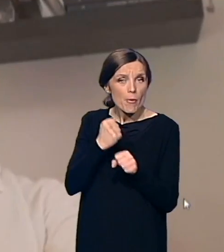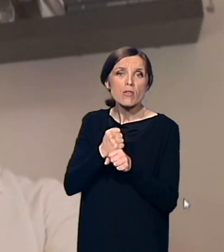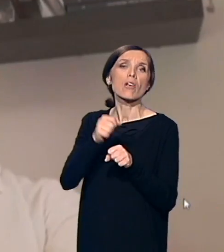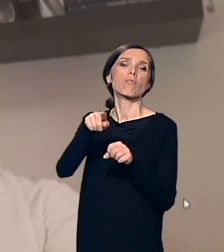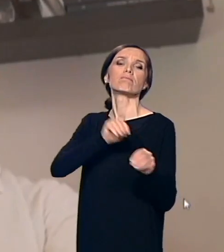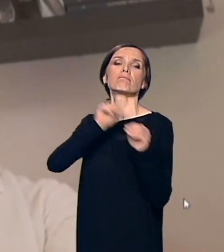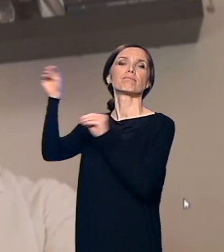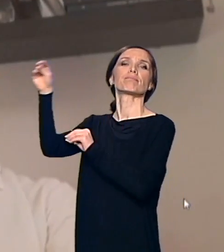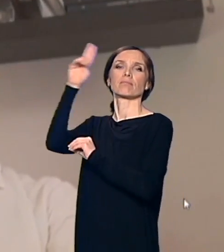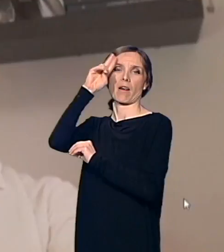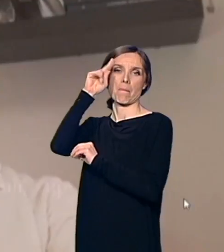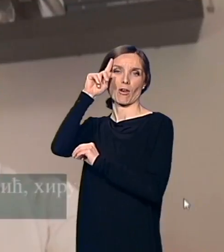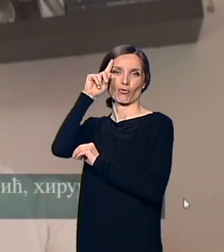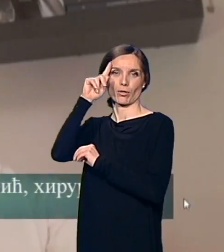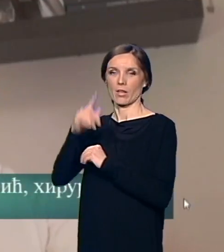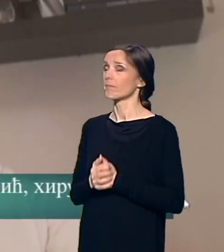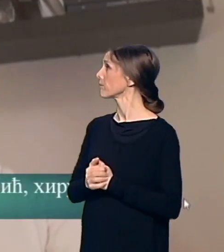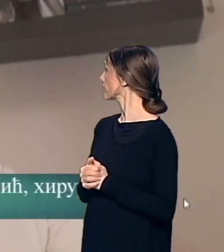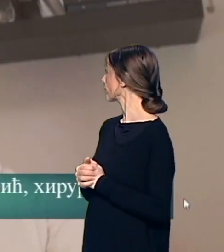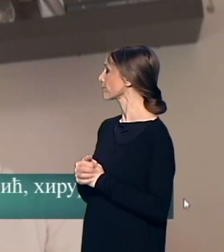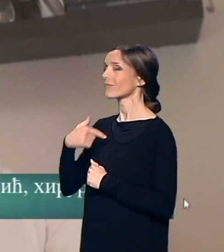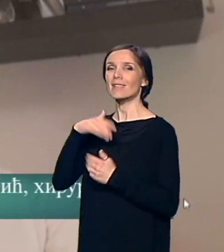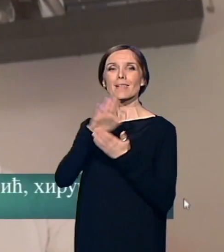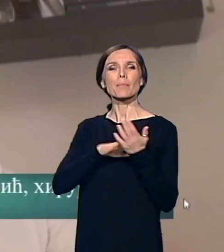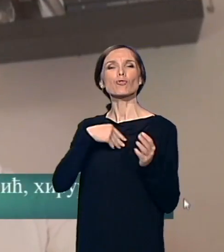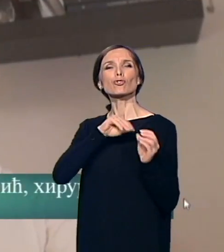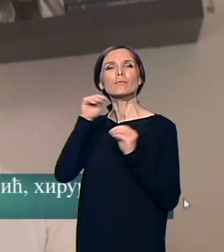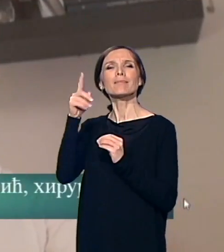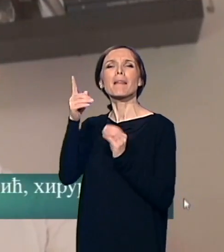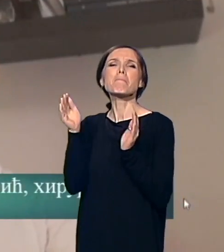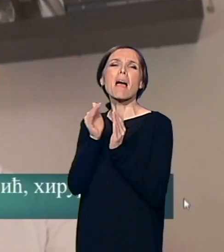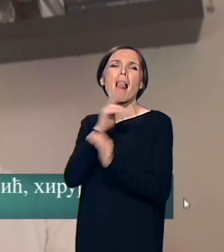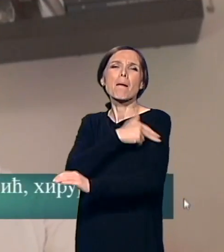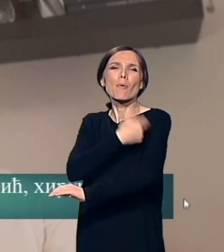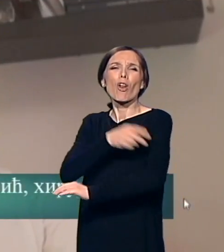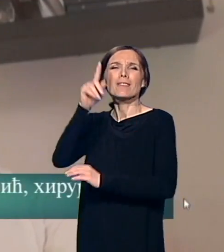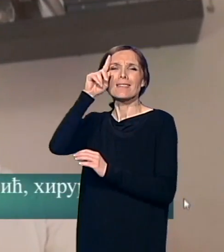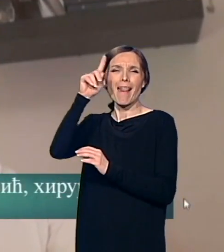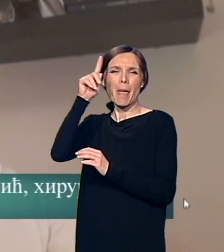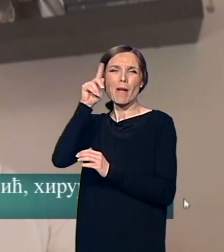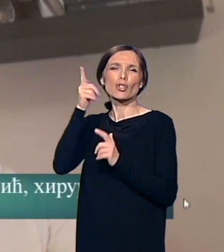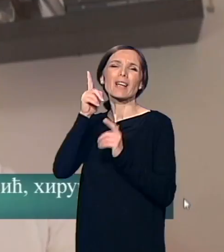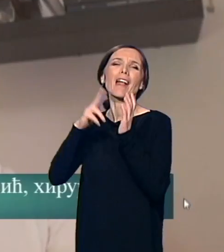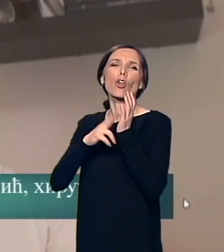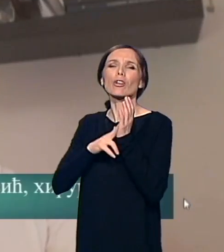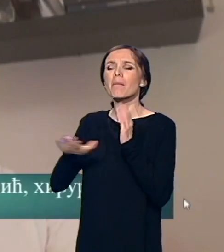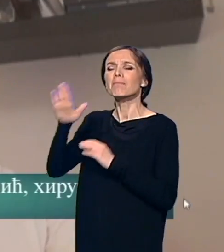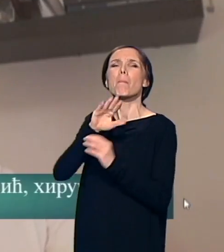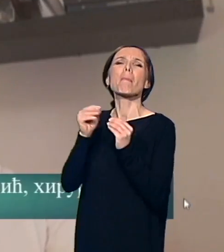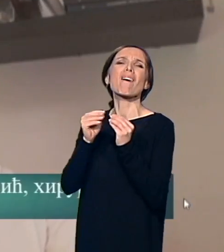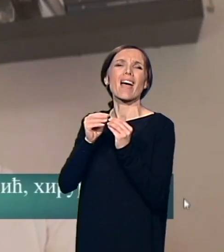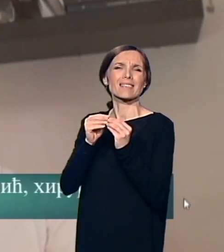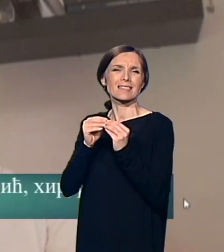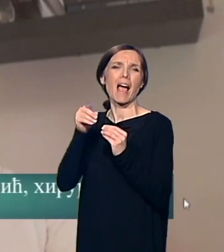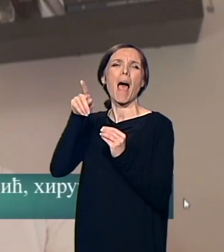smo jedne male bolnice u nemačkom gradu Norvegen, koji se nalazi u Bavarskoj u blizini Augsburga i